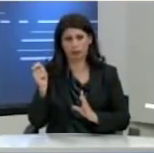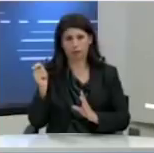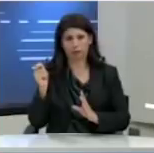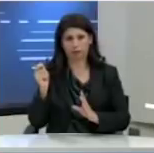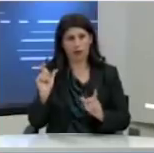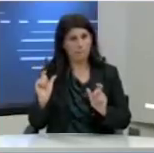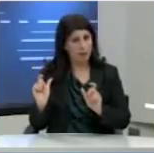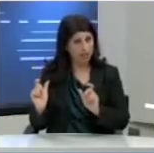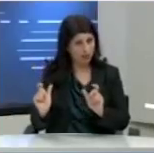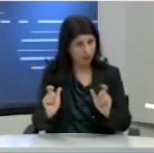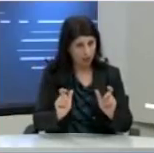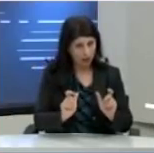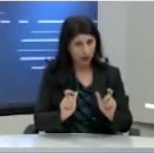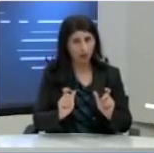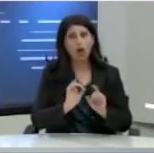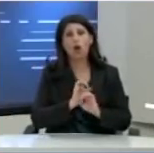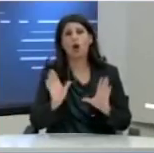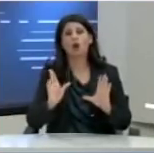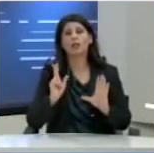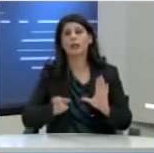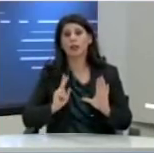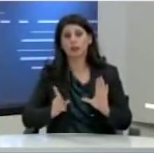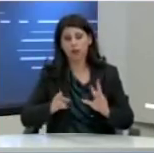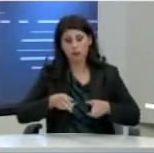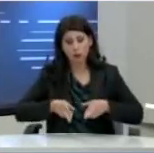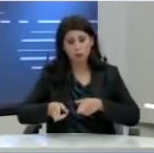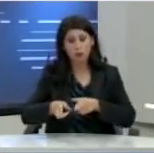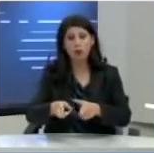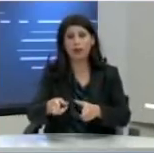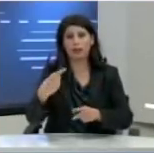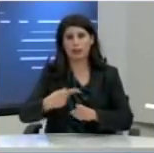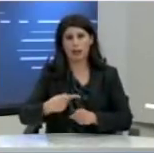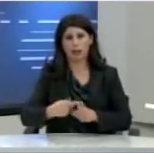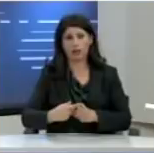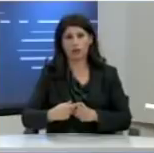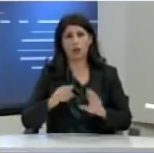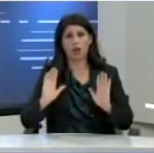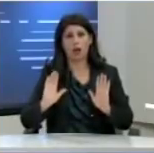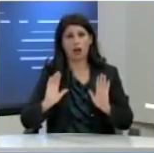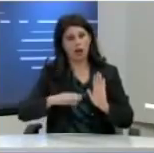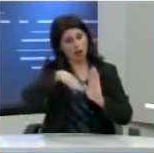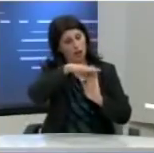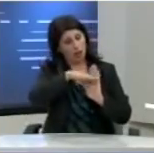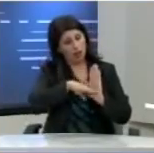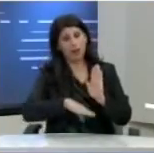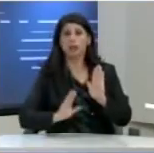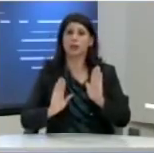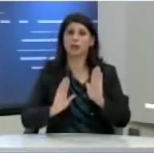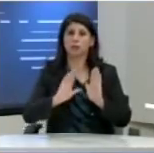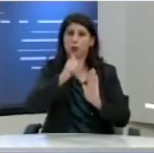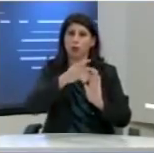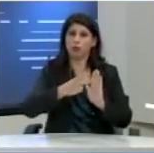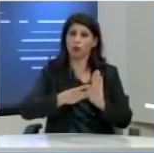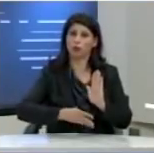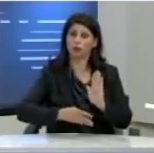με ασφάλεια, χωρίς να διακινδυνεύουμε την πορεία της χώρας, αλλά με ιεραρχήσεις για τις επόμενες γενιές και